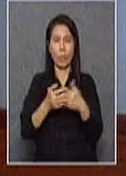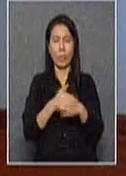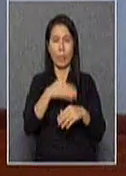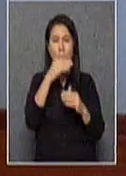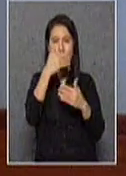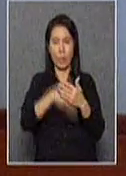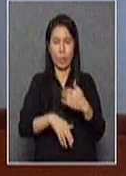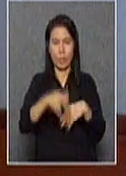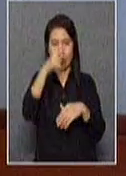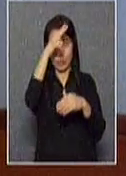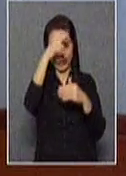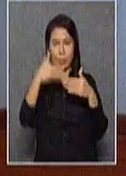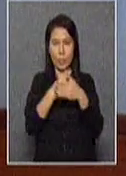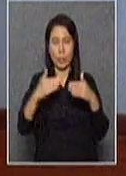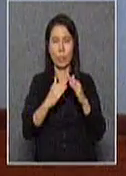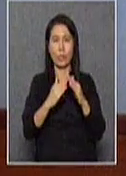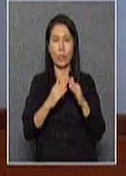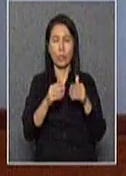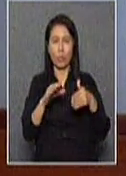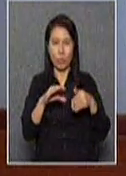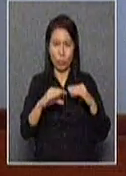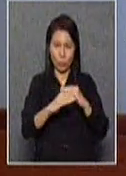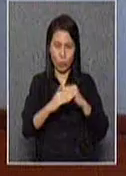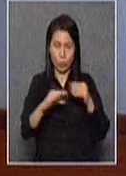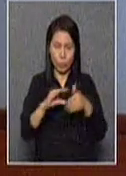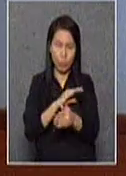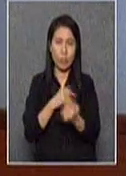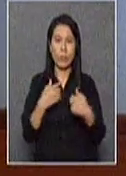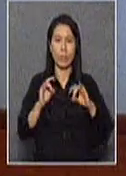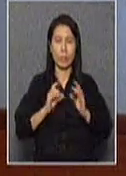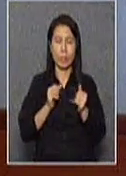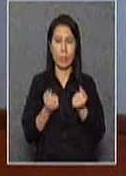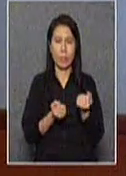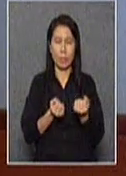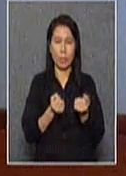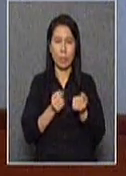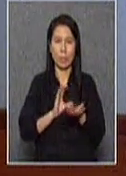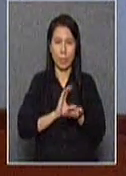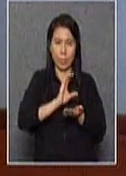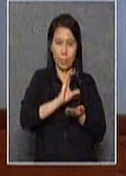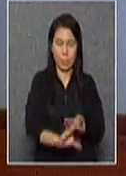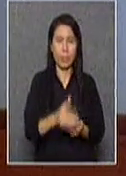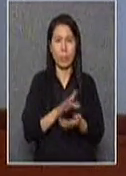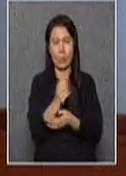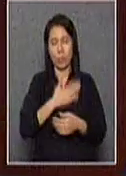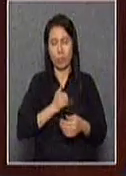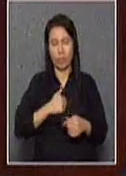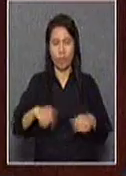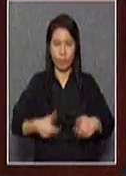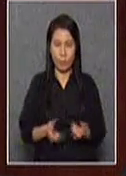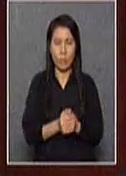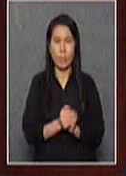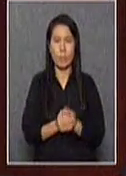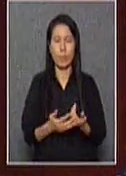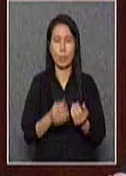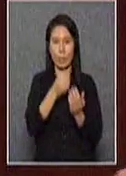就過境私家車一次性特別配額試驗計劃的全年預算開支。 現場各位提出的